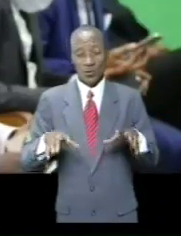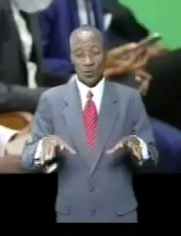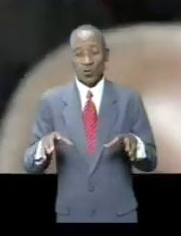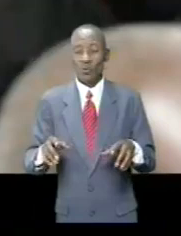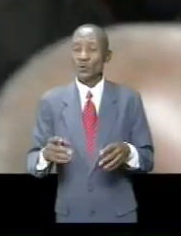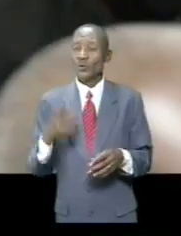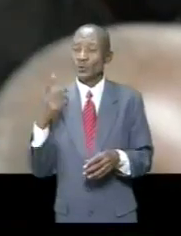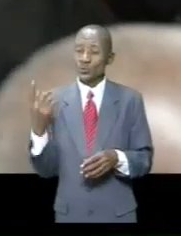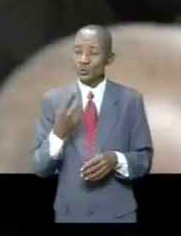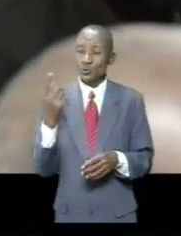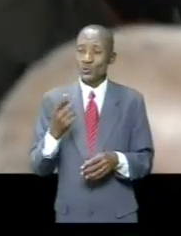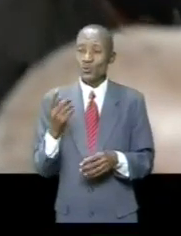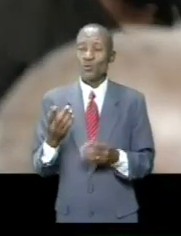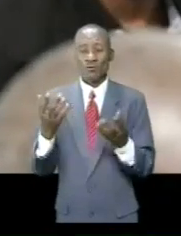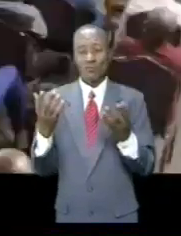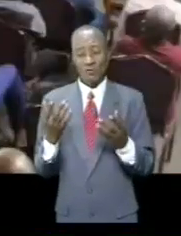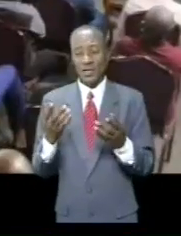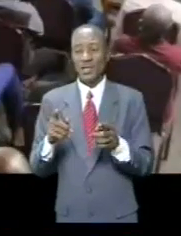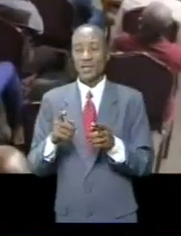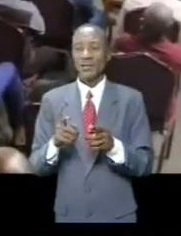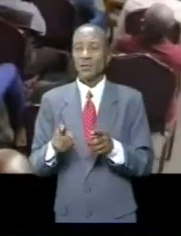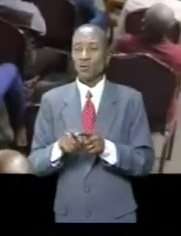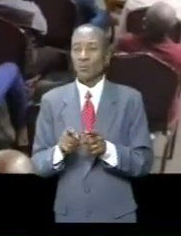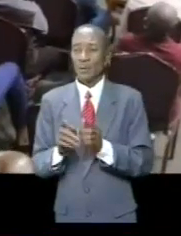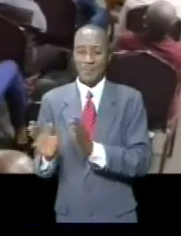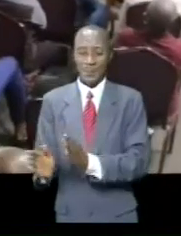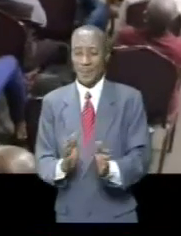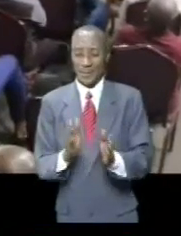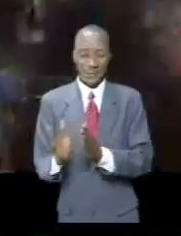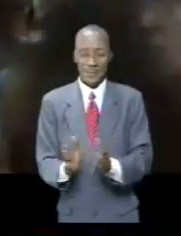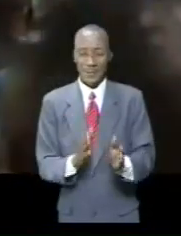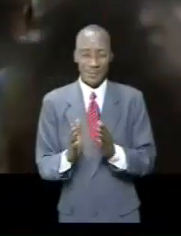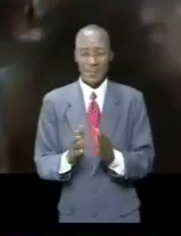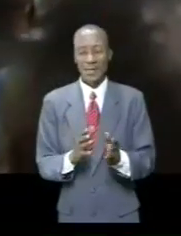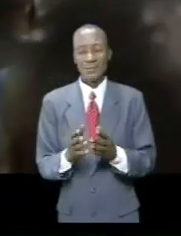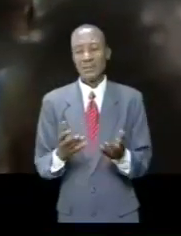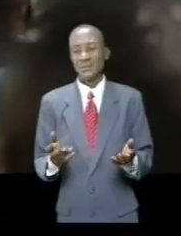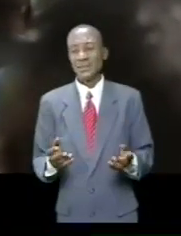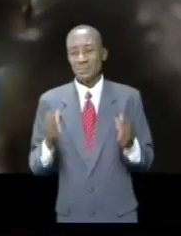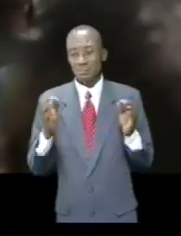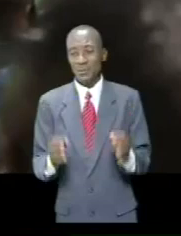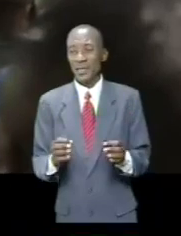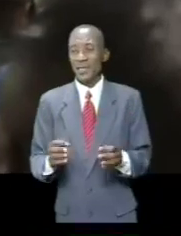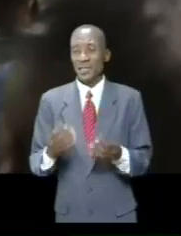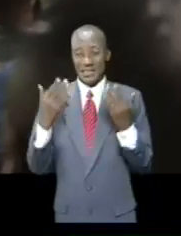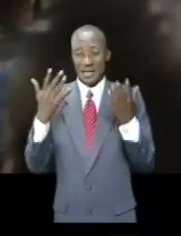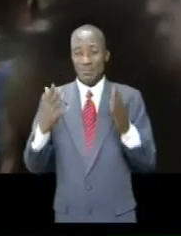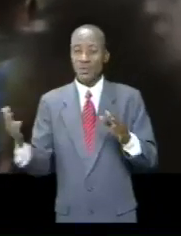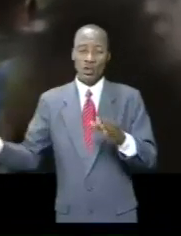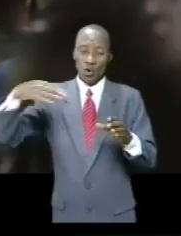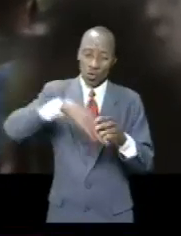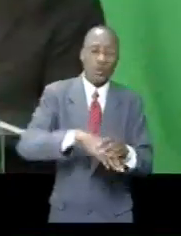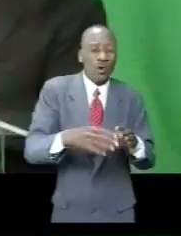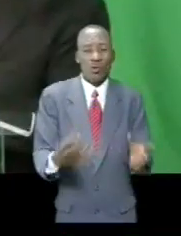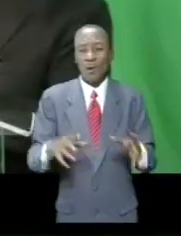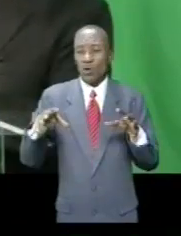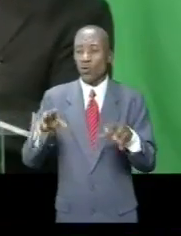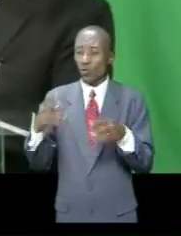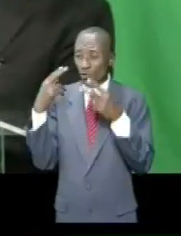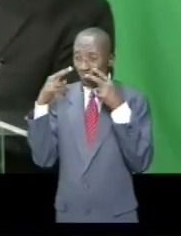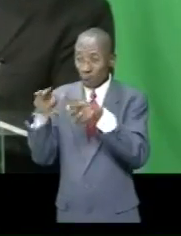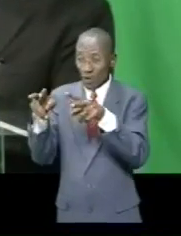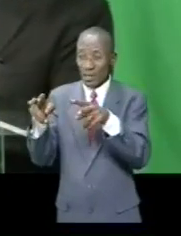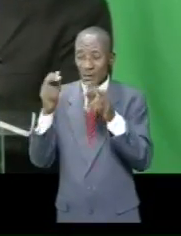n'est pas une faiblesse, mais une voie de sagesse. Et n'hésitera pas à recourir à d'autres voies si les autres parties